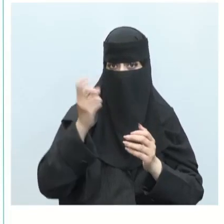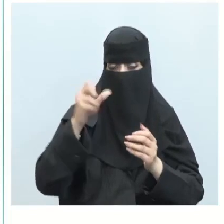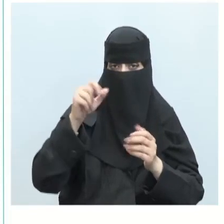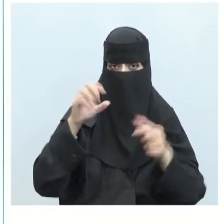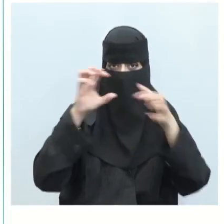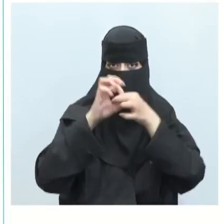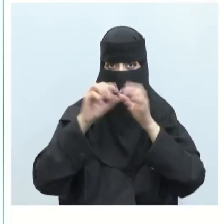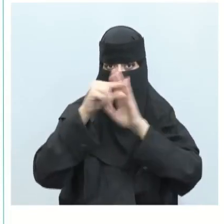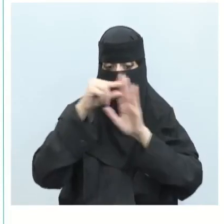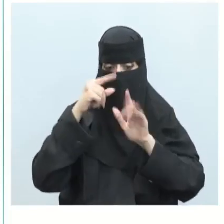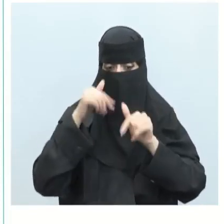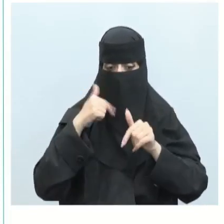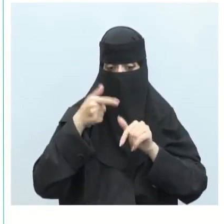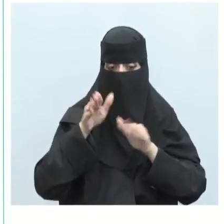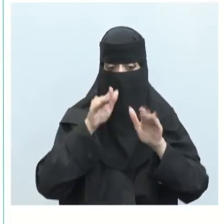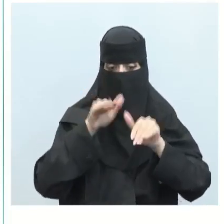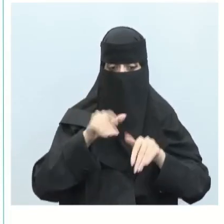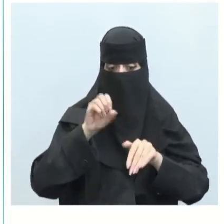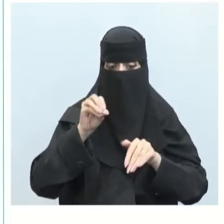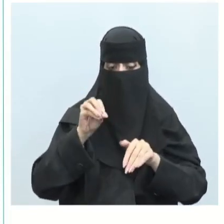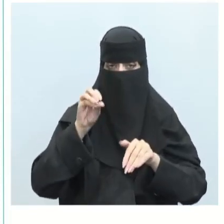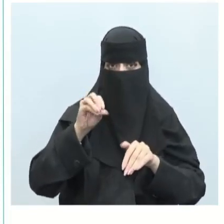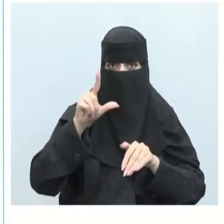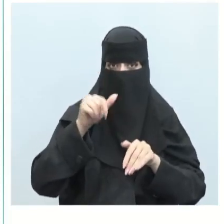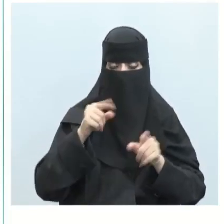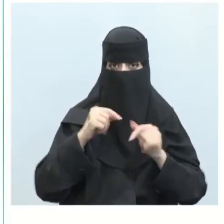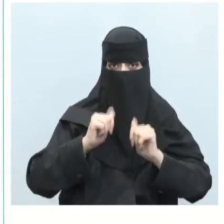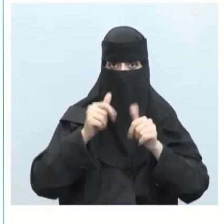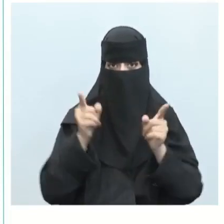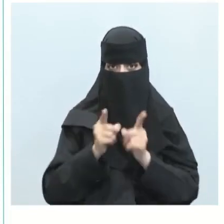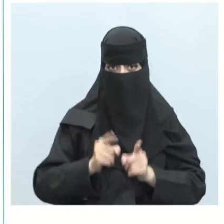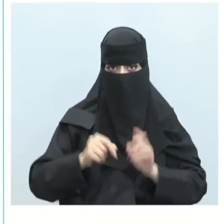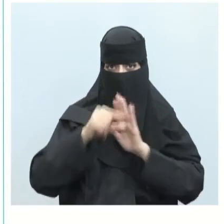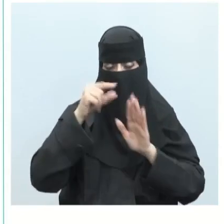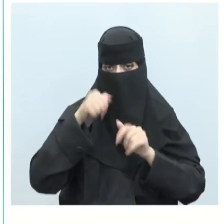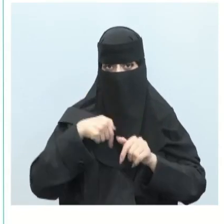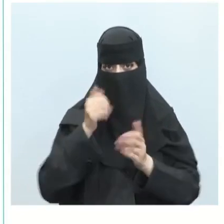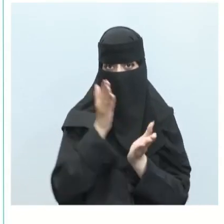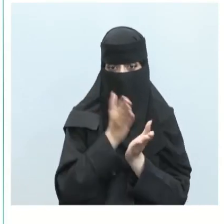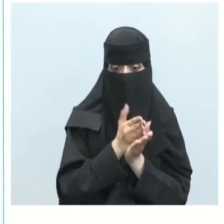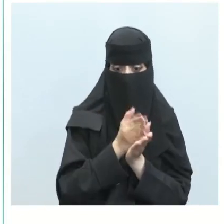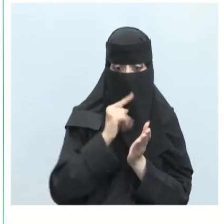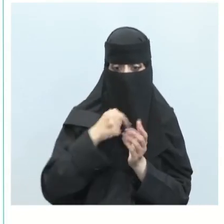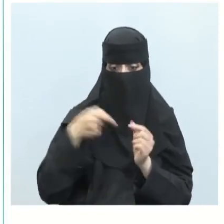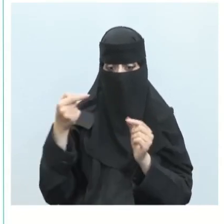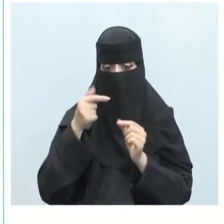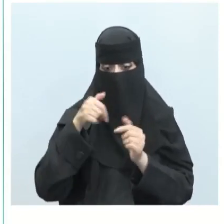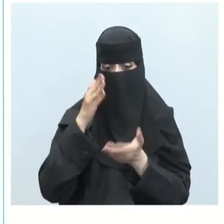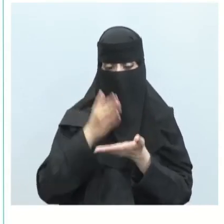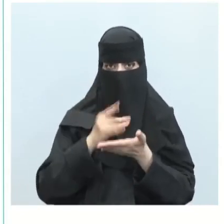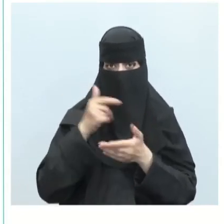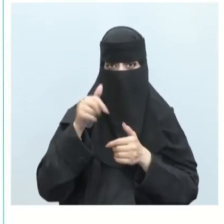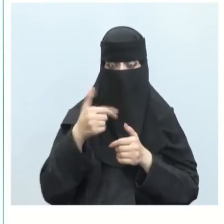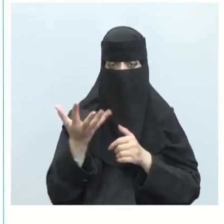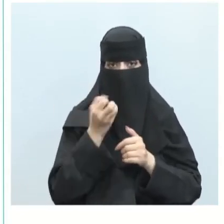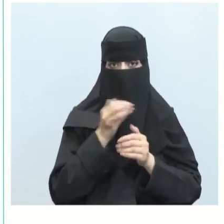اقتران العناوين اي ار بي الموجوده وهل يمكنك تحديد عناوين التحكم بالنفاذ للوسط ماك